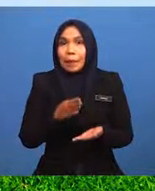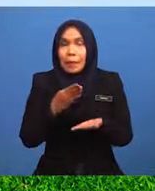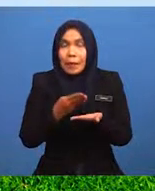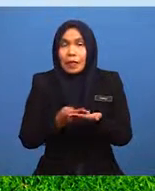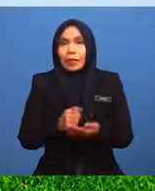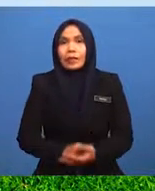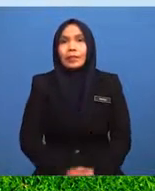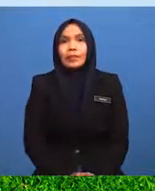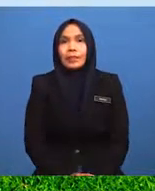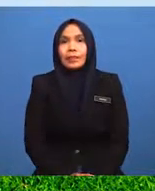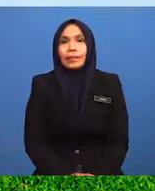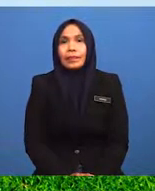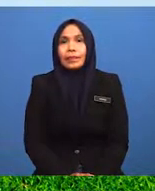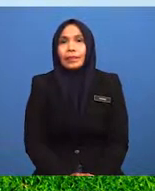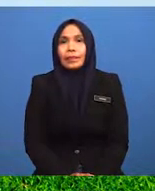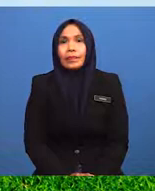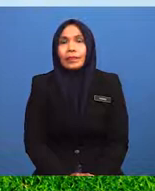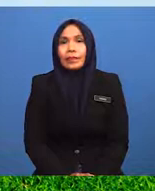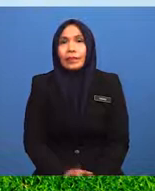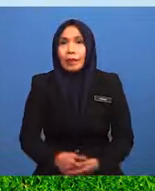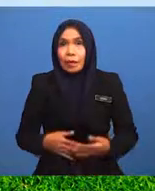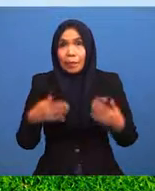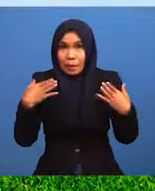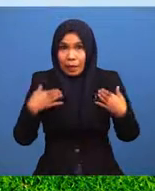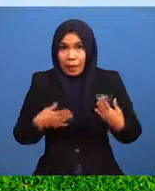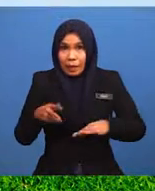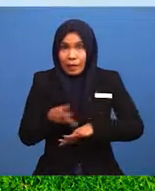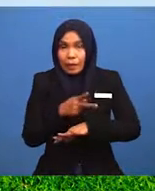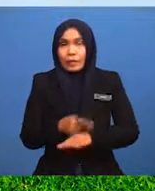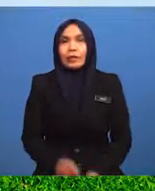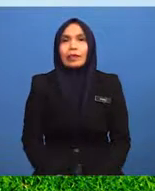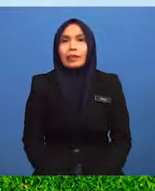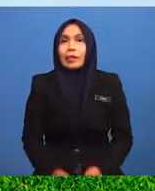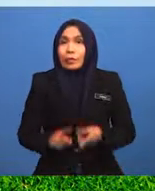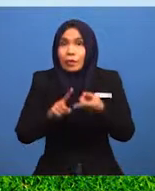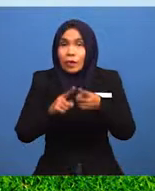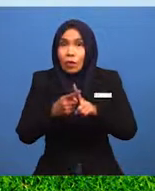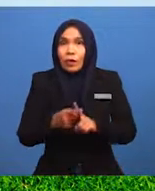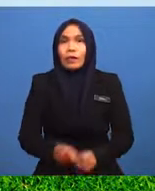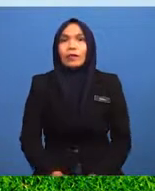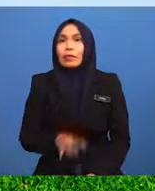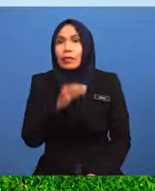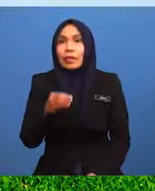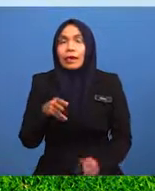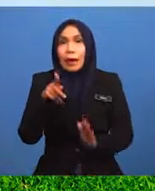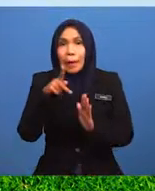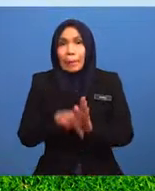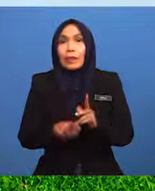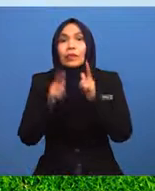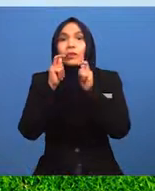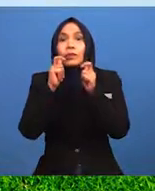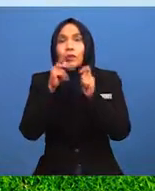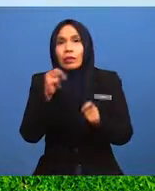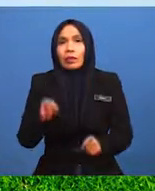baik. Maruah terdiri dari segi berpakaian, pergaulan dan pertuturan.